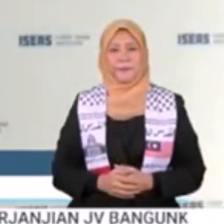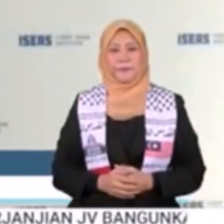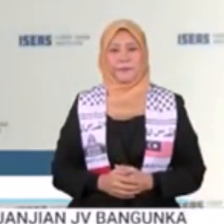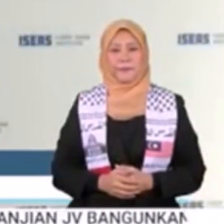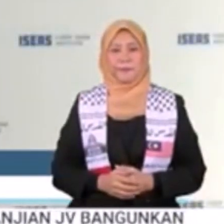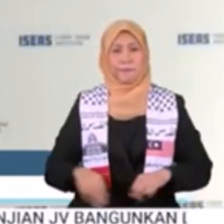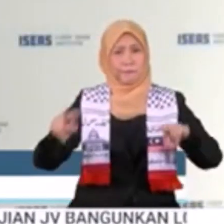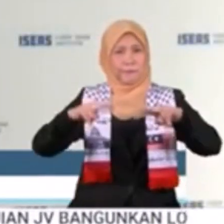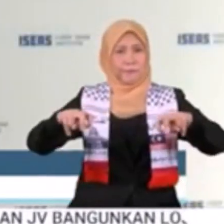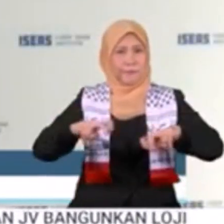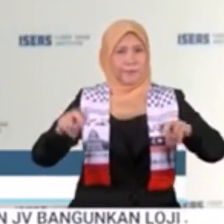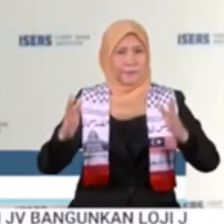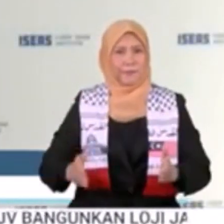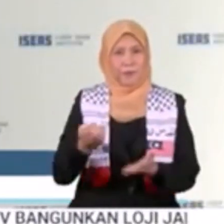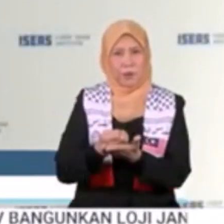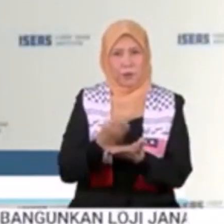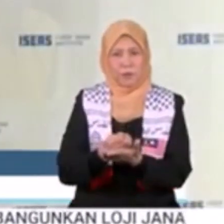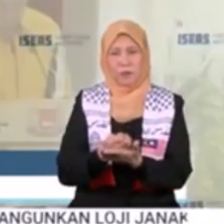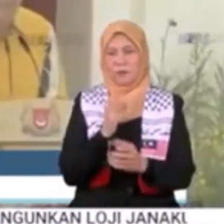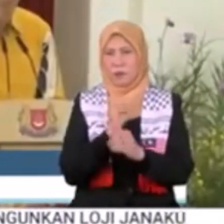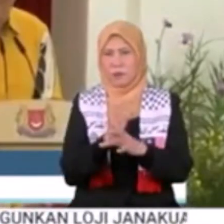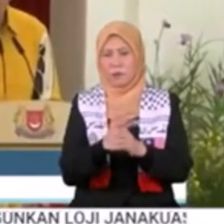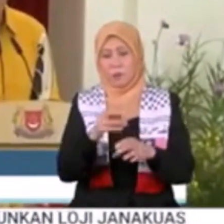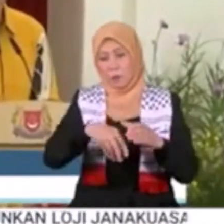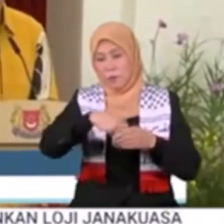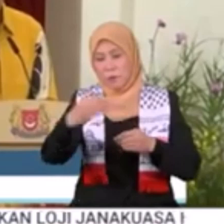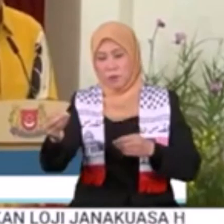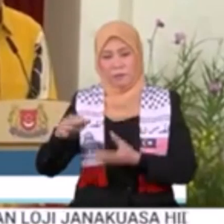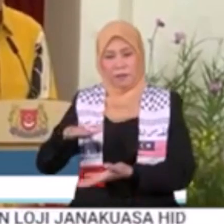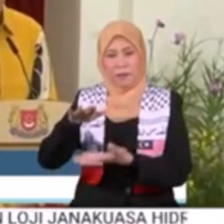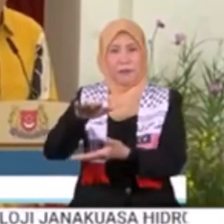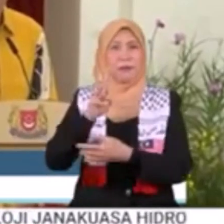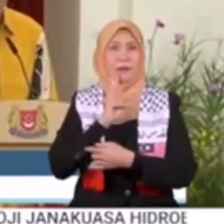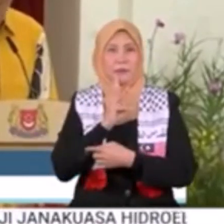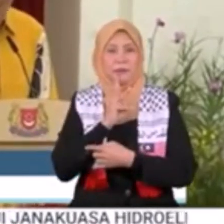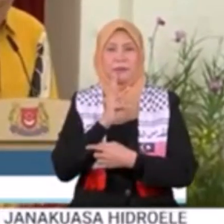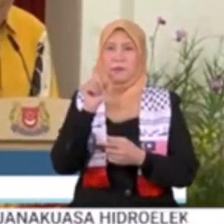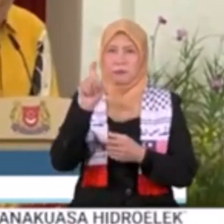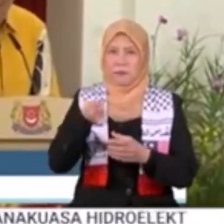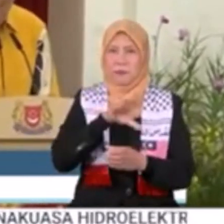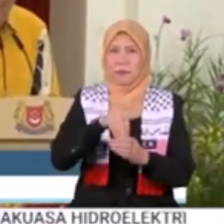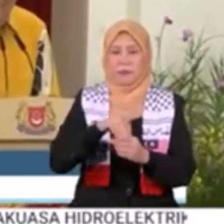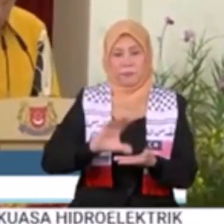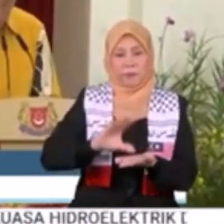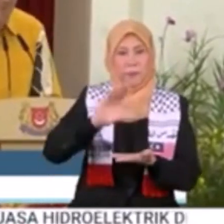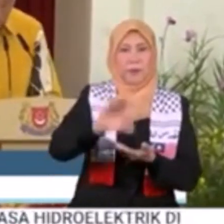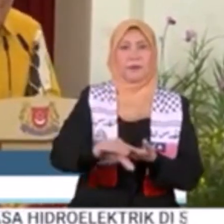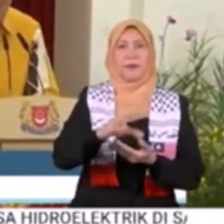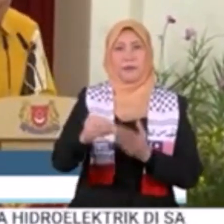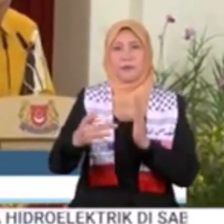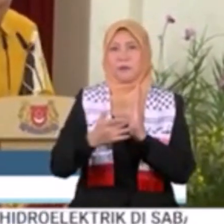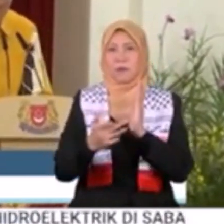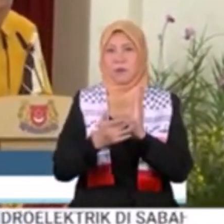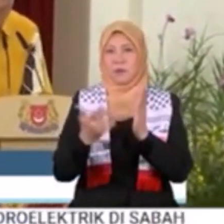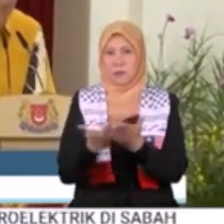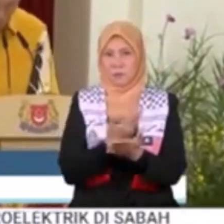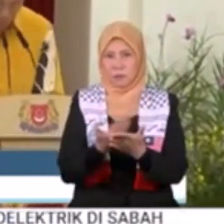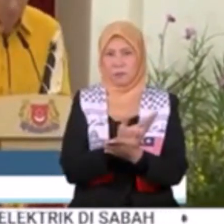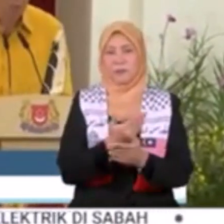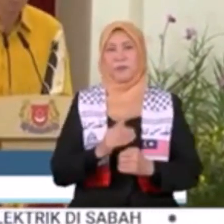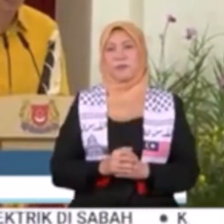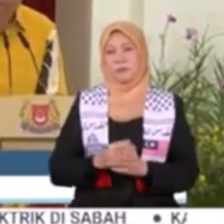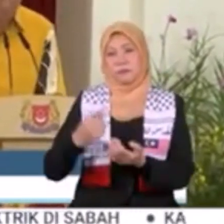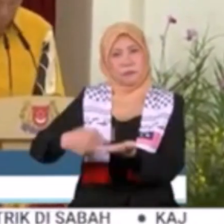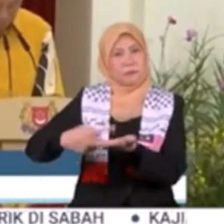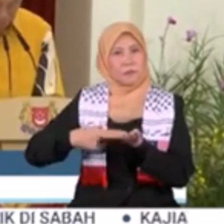Menurut penganalisis ekonomi, usaha meningkatkan kapasiti pengeluaran bekalan ini melibatkan pelaburan dan penggunaan teknologi baharu. Rundingan